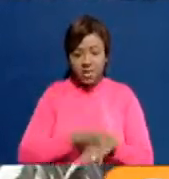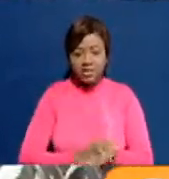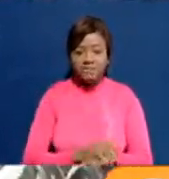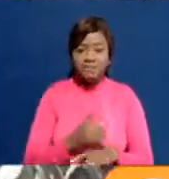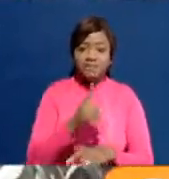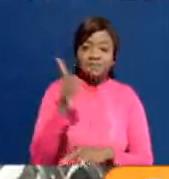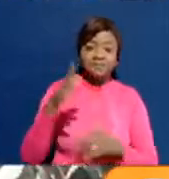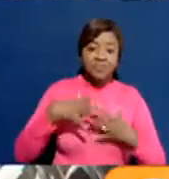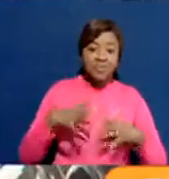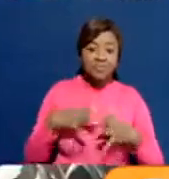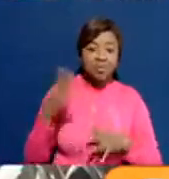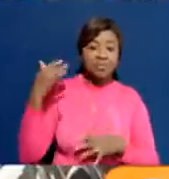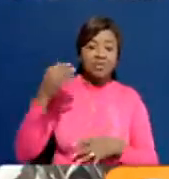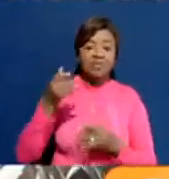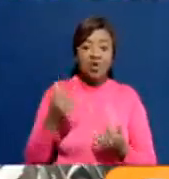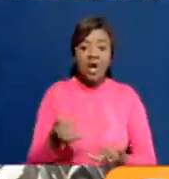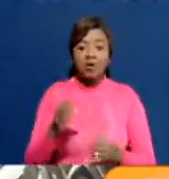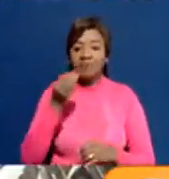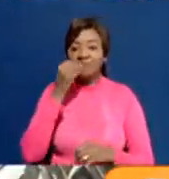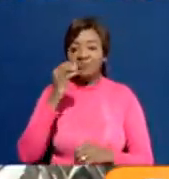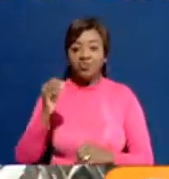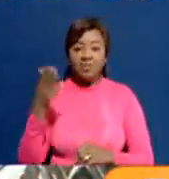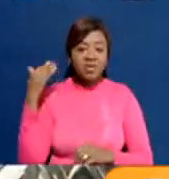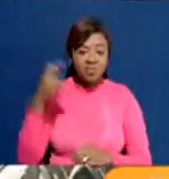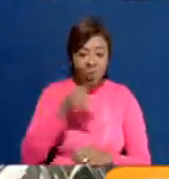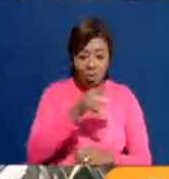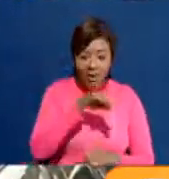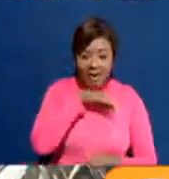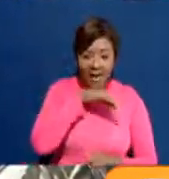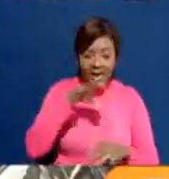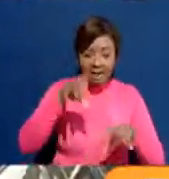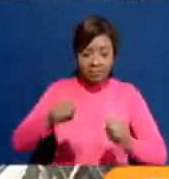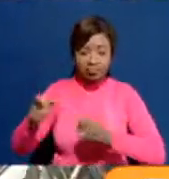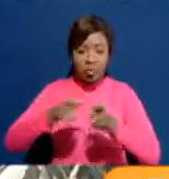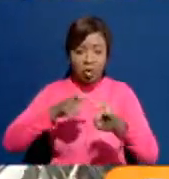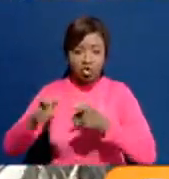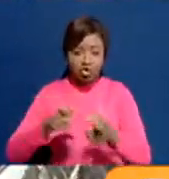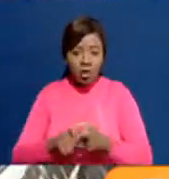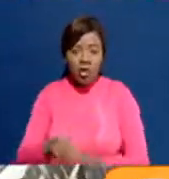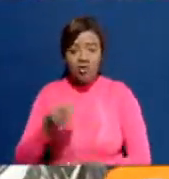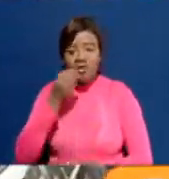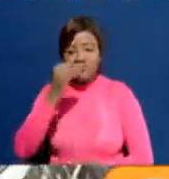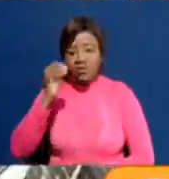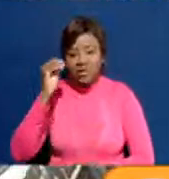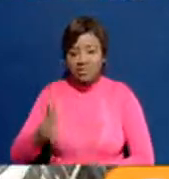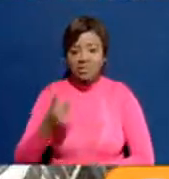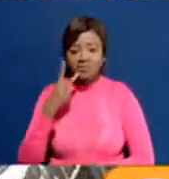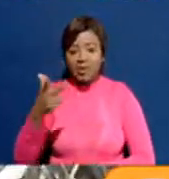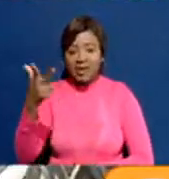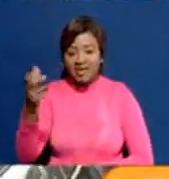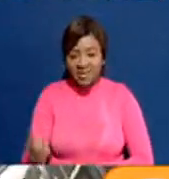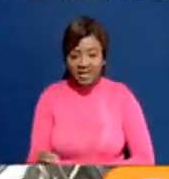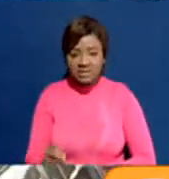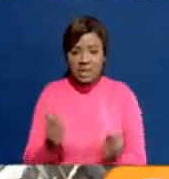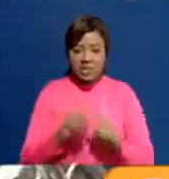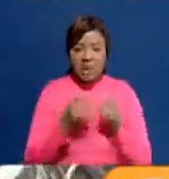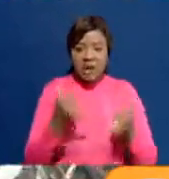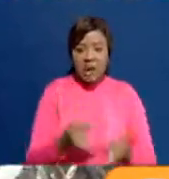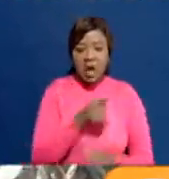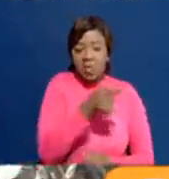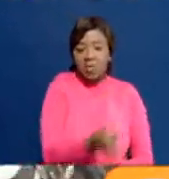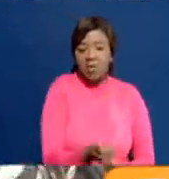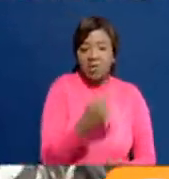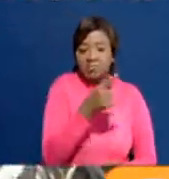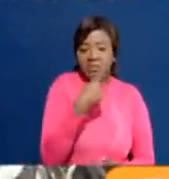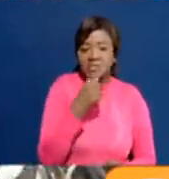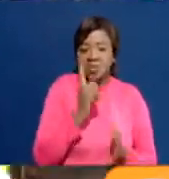230 saa hii ati wanatufanyia maandamano. Mimi nauliza wewe muti ya Rongai, hata ukiweka sufuria kwa kichwa miaka 3, bei